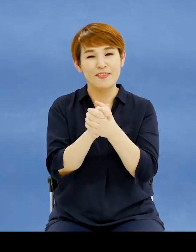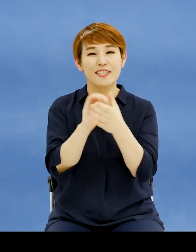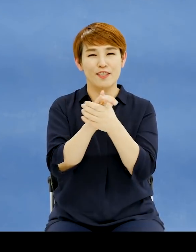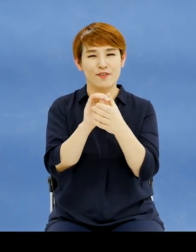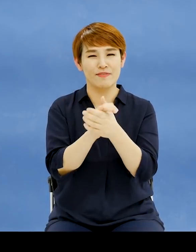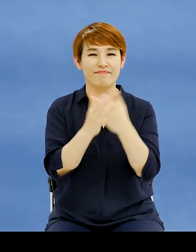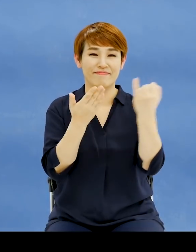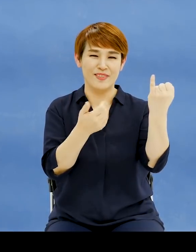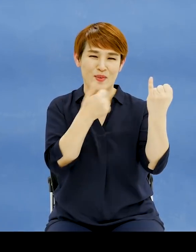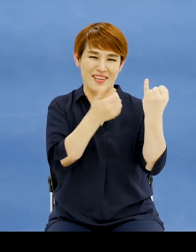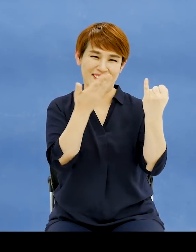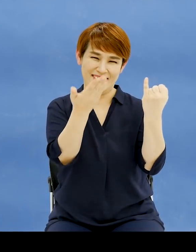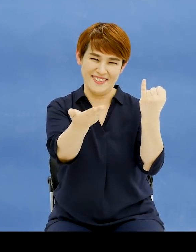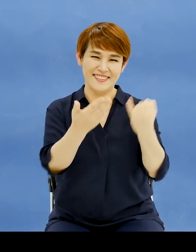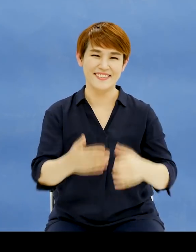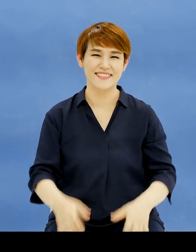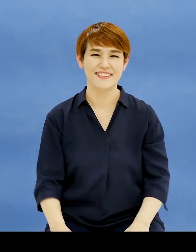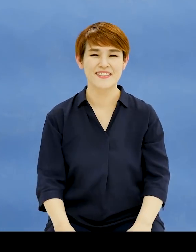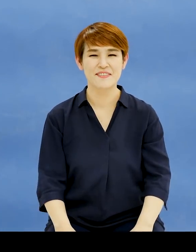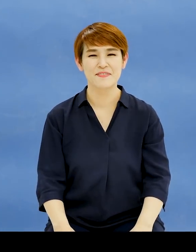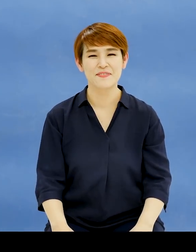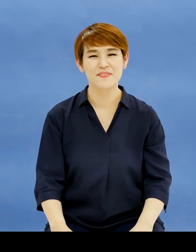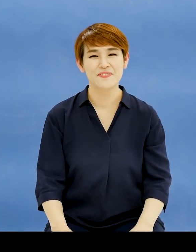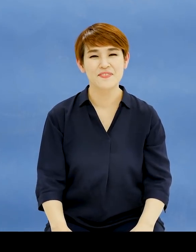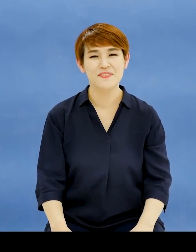friend, Sanghi Brenner Samo.